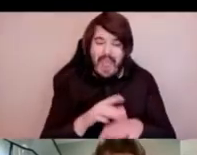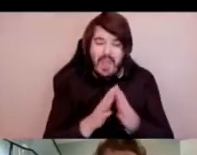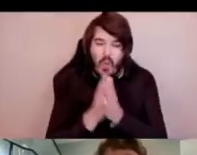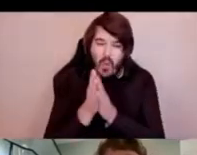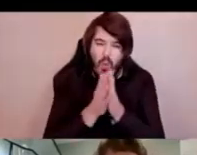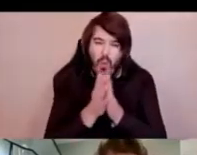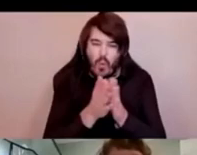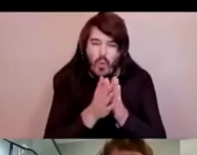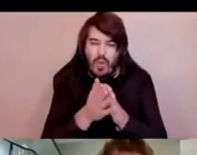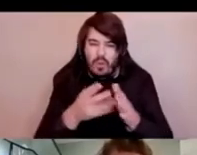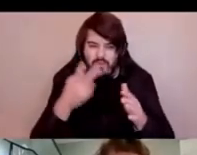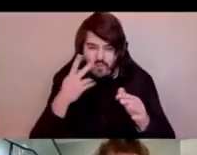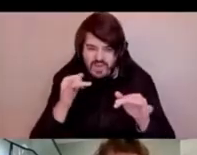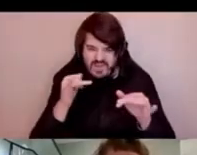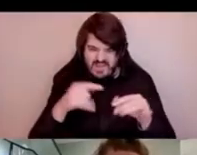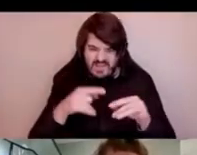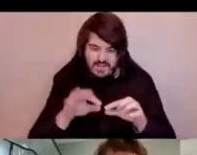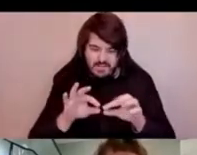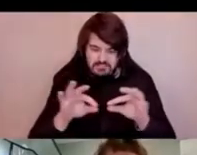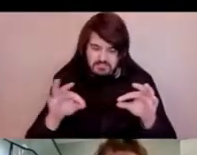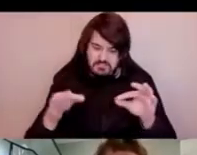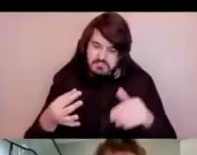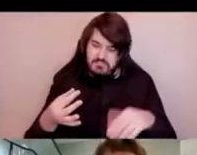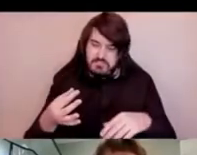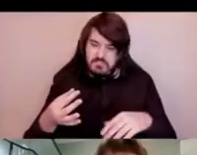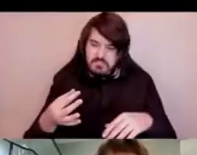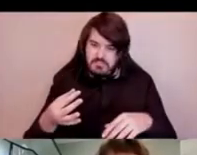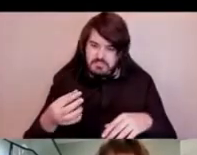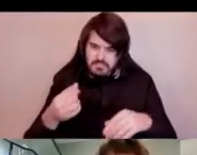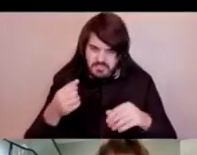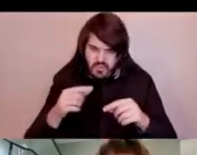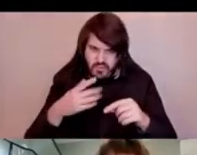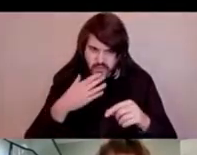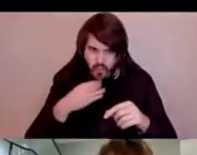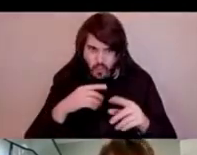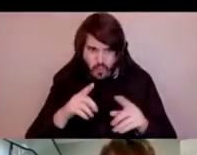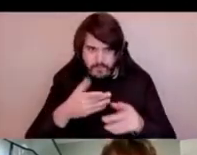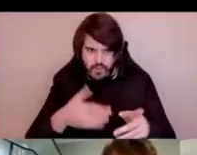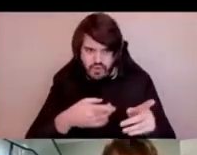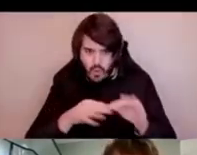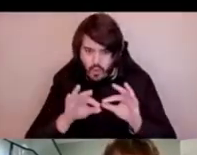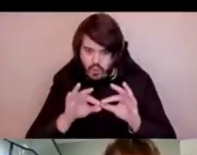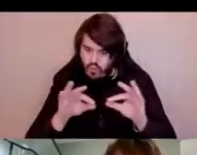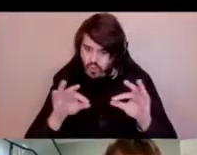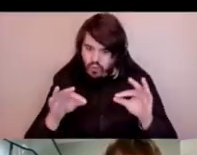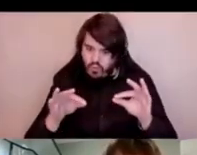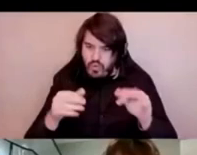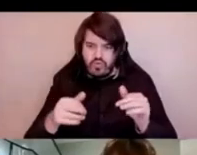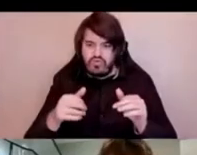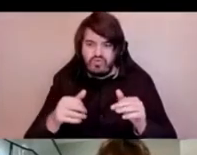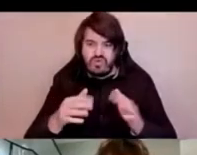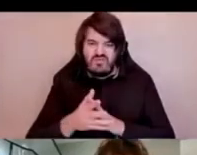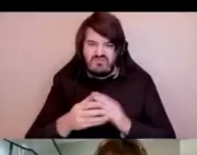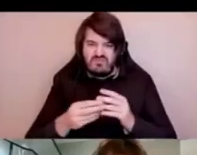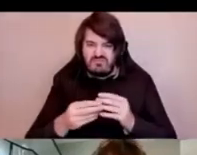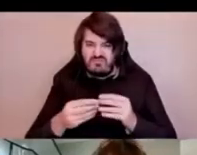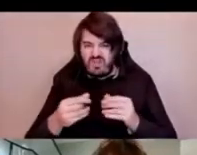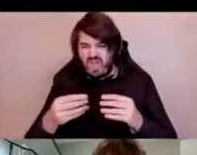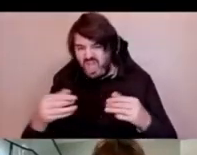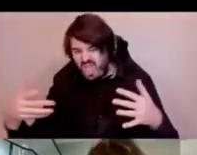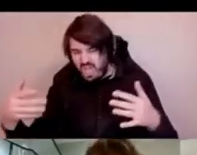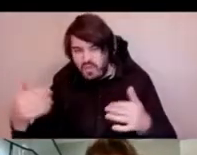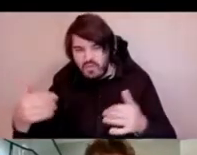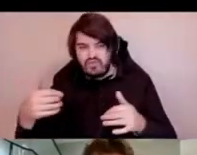la rouler entre vos mains, puis voir est-ce que ça fait un beau boudin tout long? Est-ce que ça se